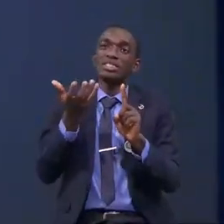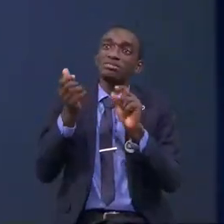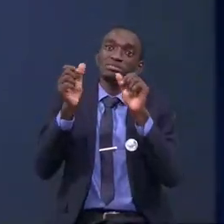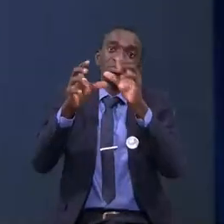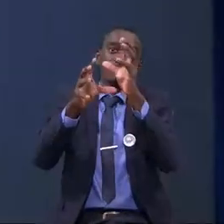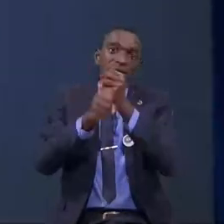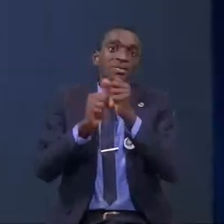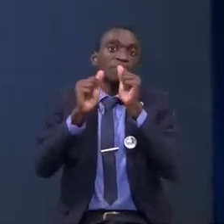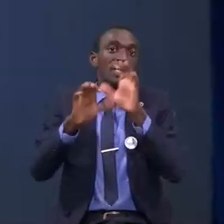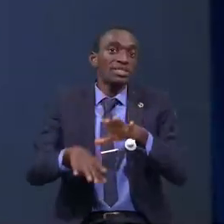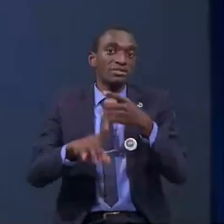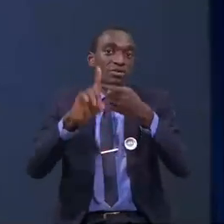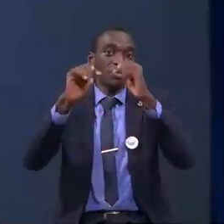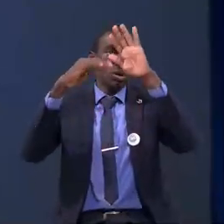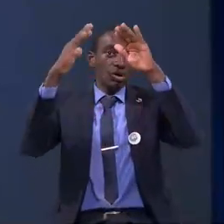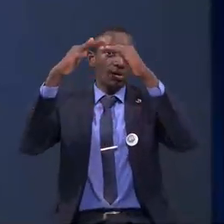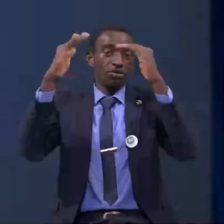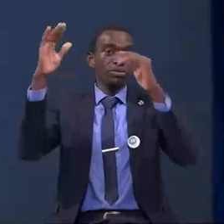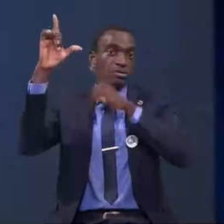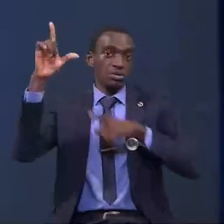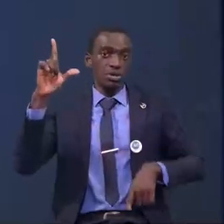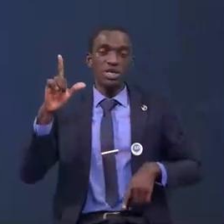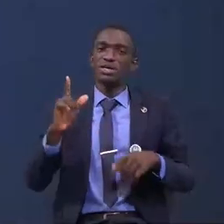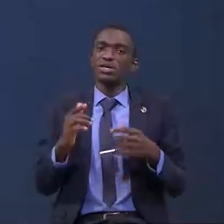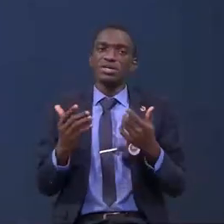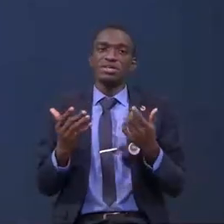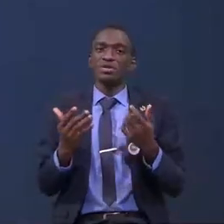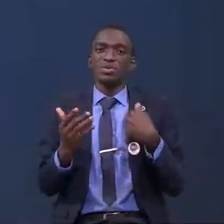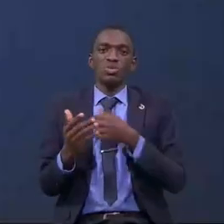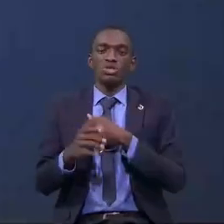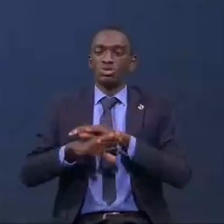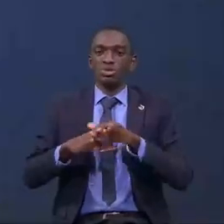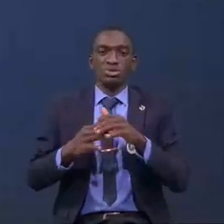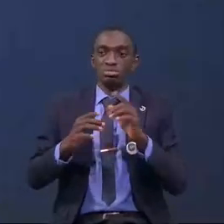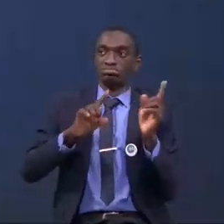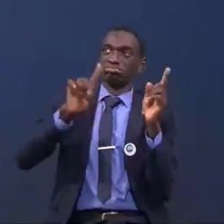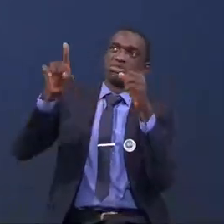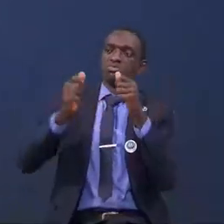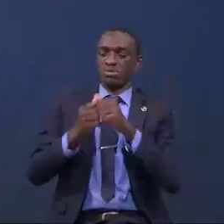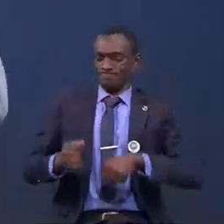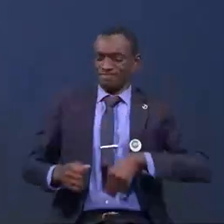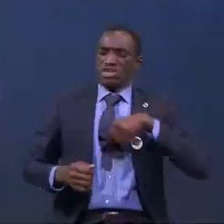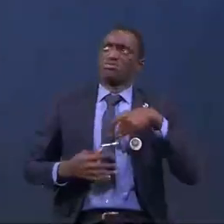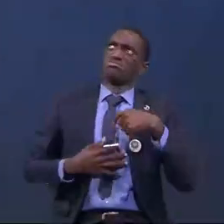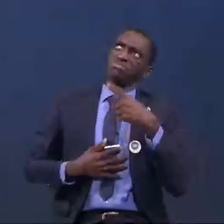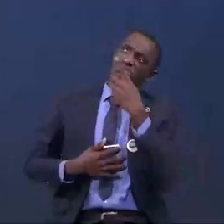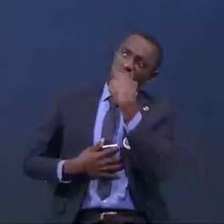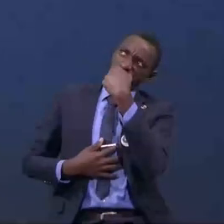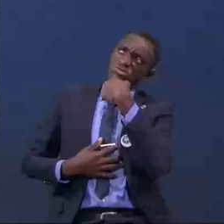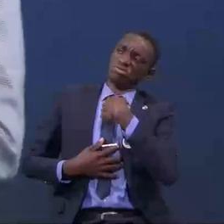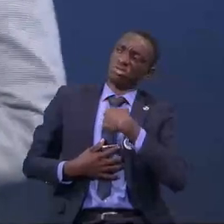Quiconque veut recevoir la bénédiction du Seigneur, ne viens pas avec orgueil. Ah, me voici.